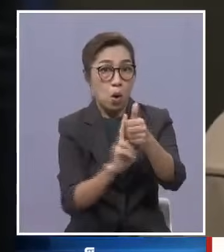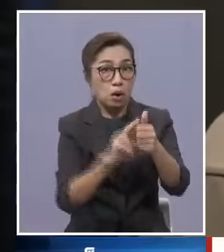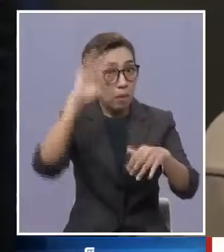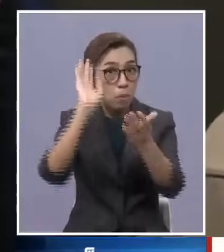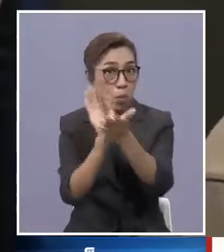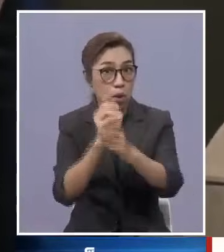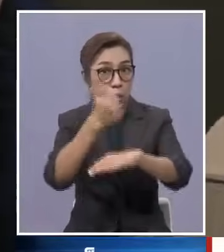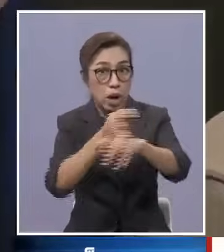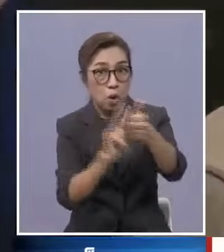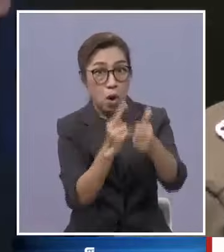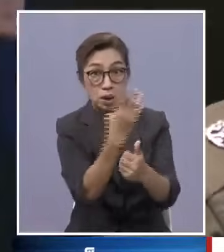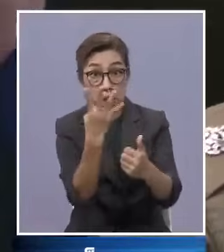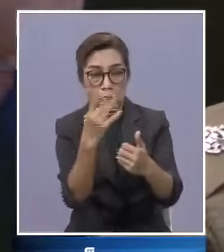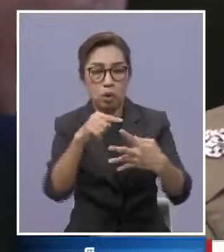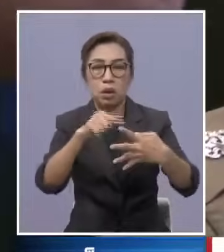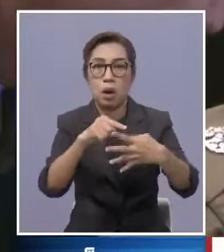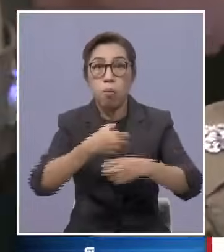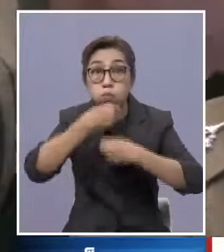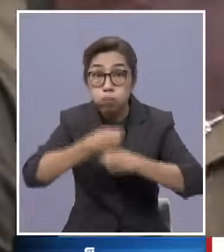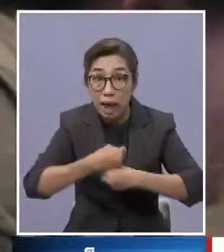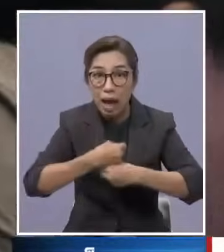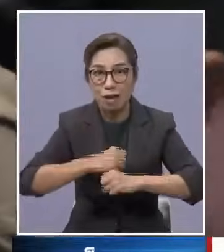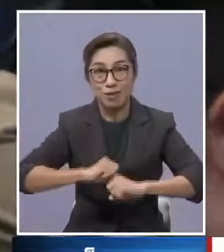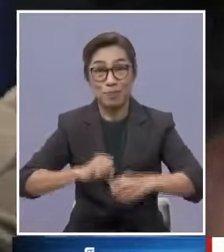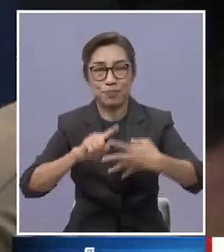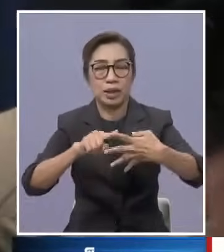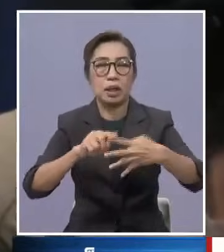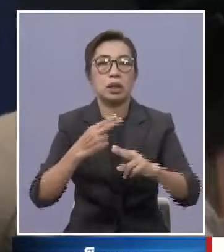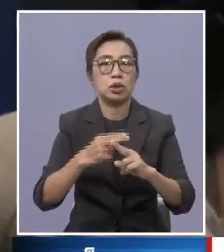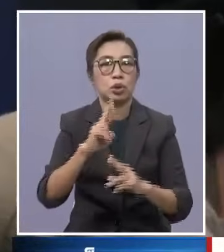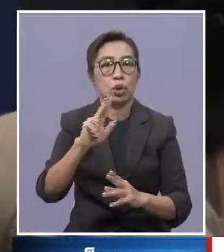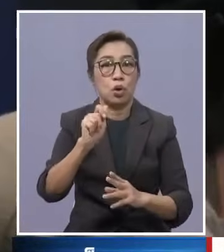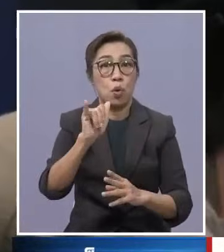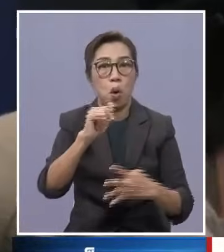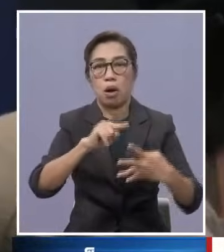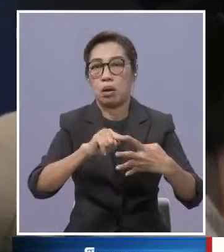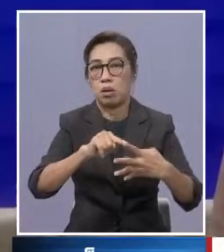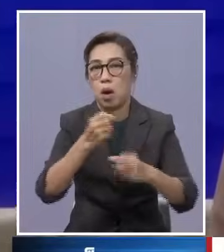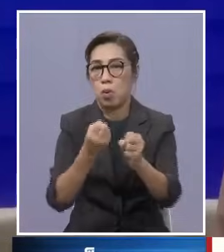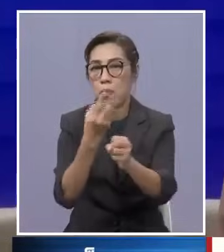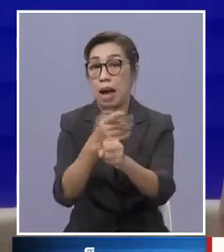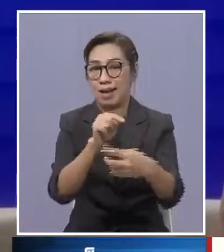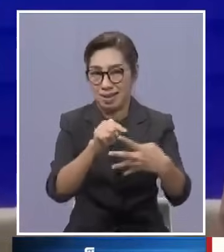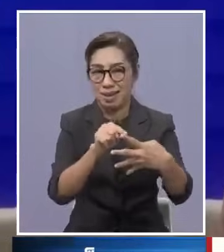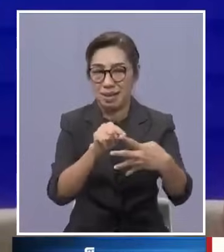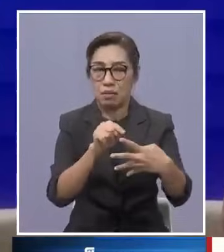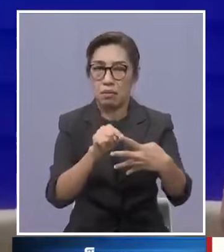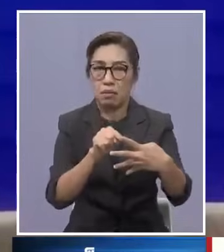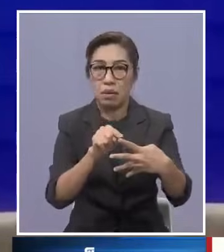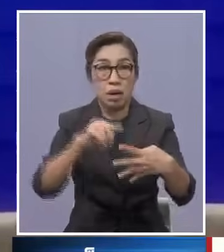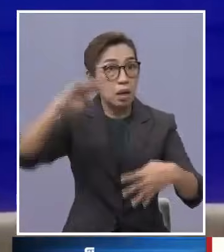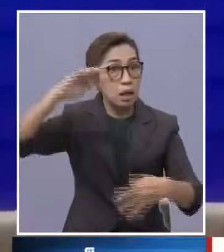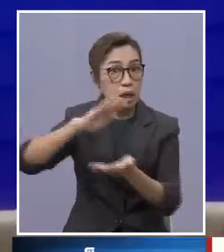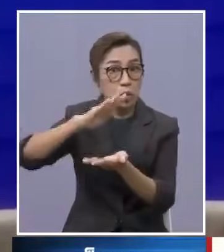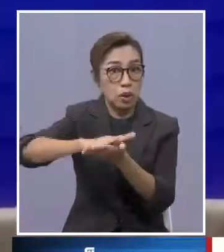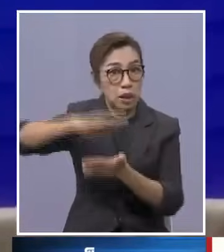ร.บิ๊กรอยพลตำรวจเอกรอยอิงคไพโรจน์เป็นรองผบ.ตร.ที่มีอาวุโสสูงสุดครับเตรียมทหารรุ่น